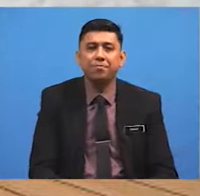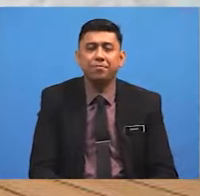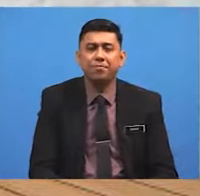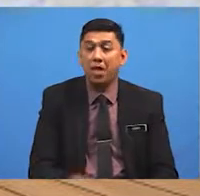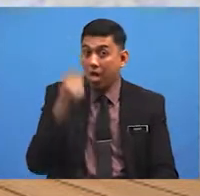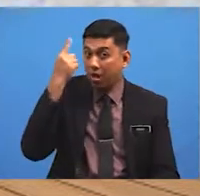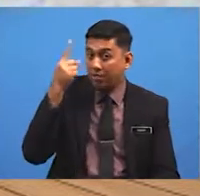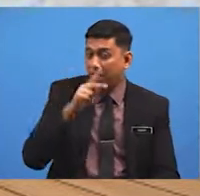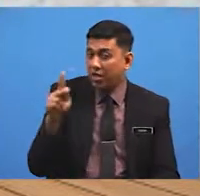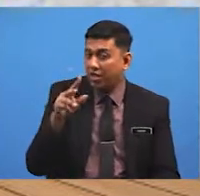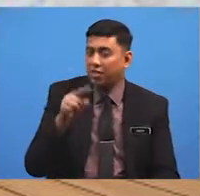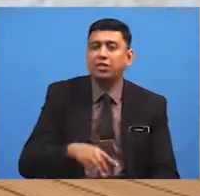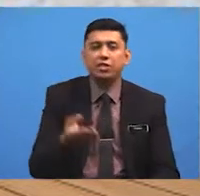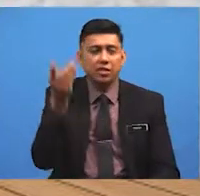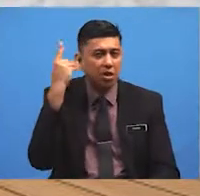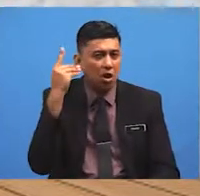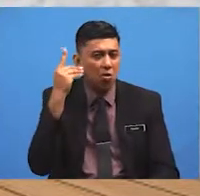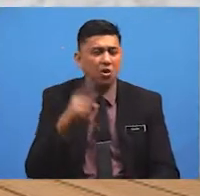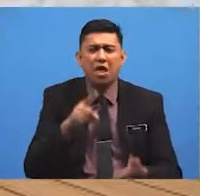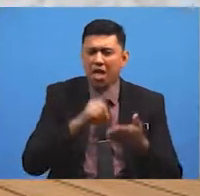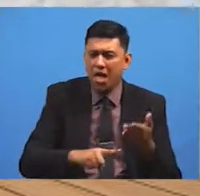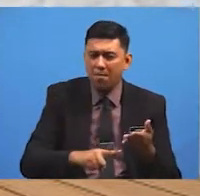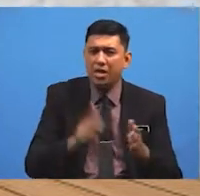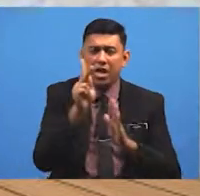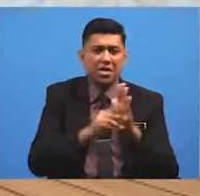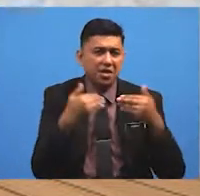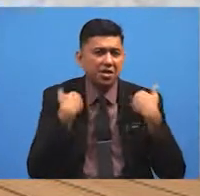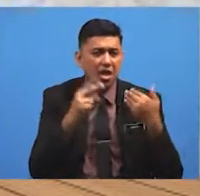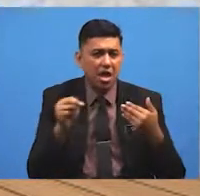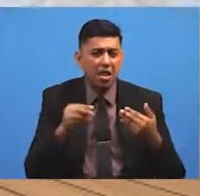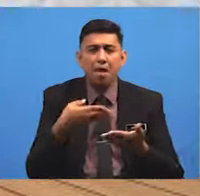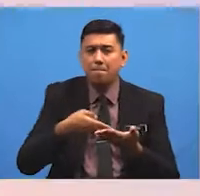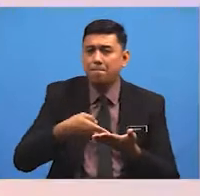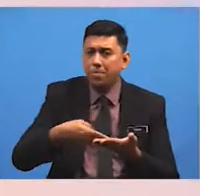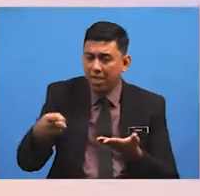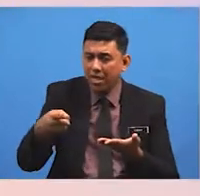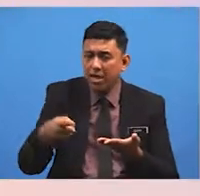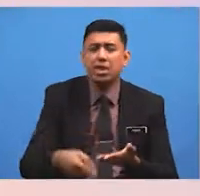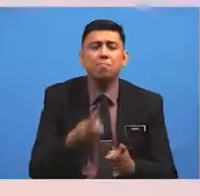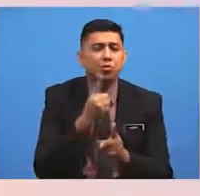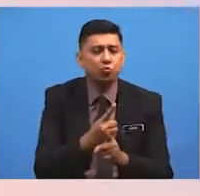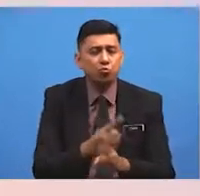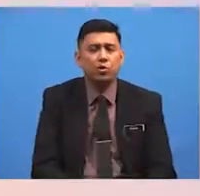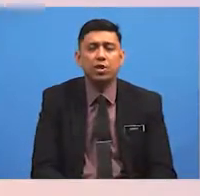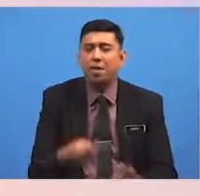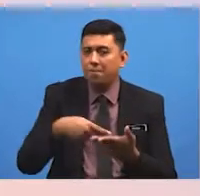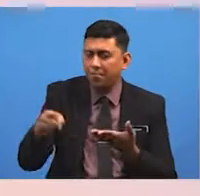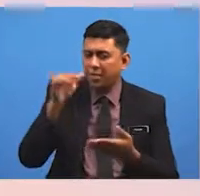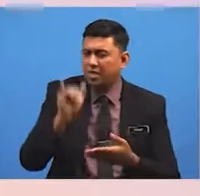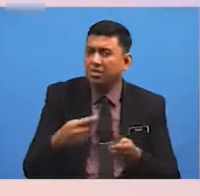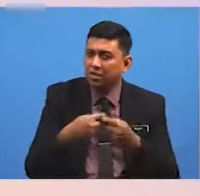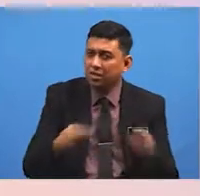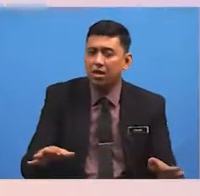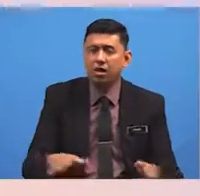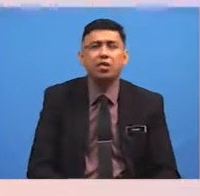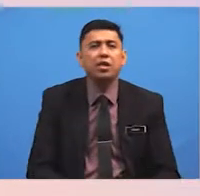pahamkan dahulu Apakah situasi pembayaran sebanyak yaitu pembayaran yang telah